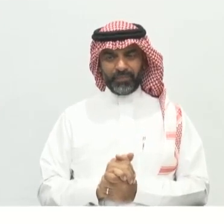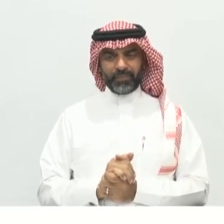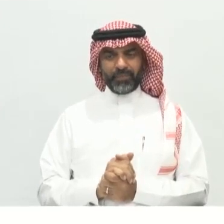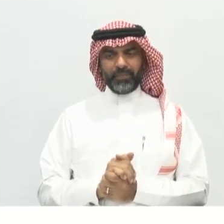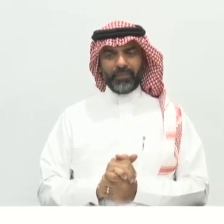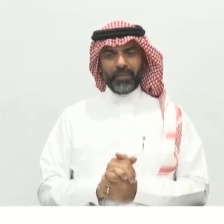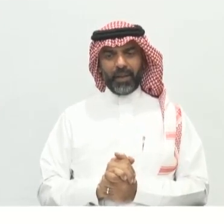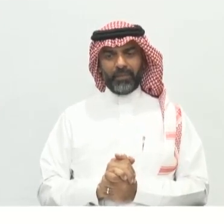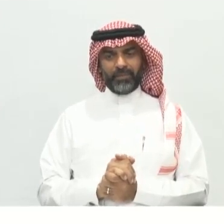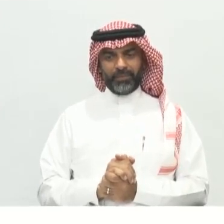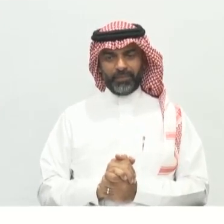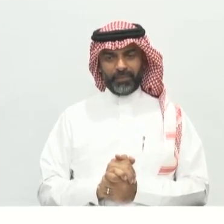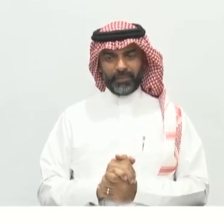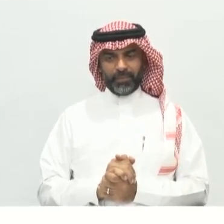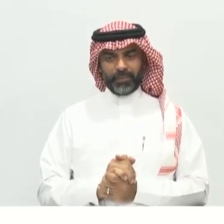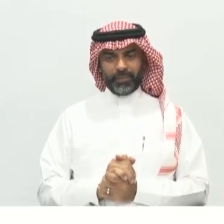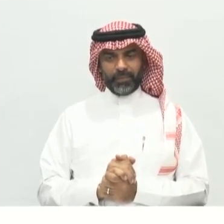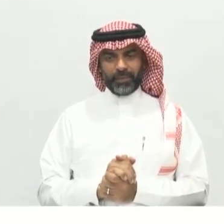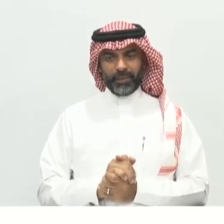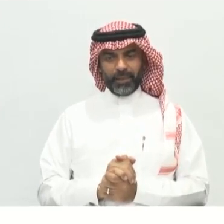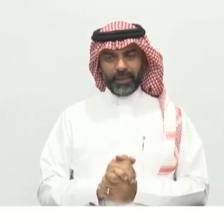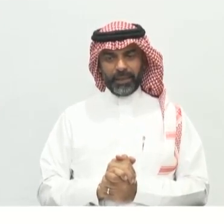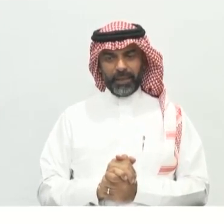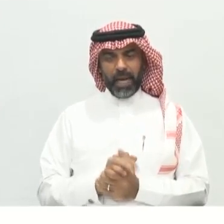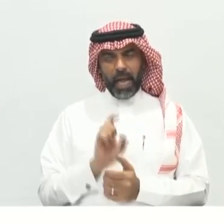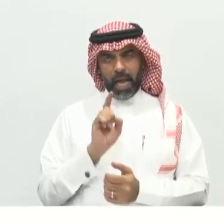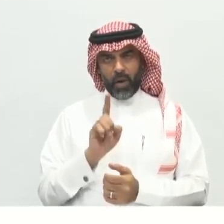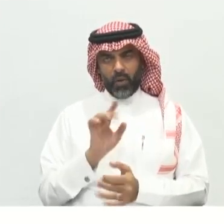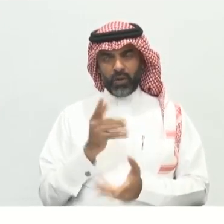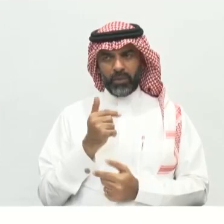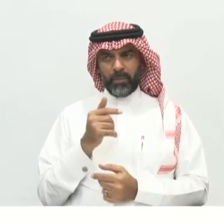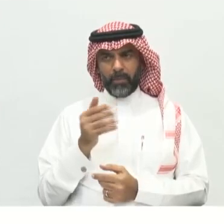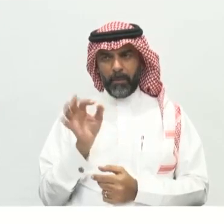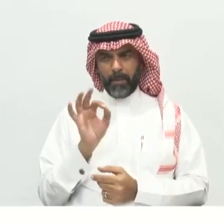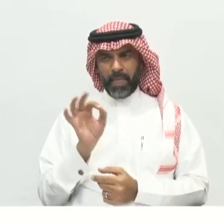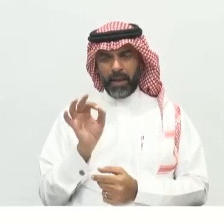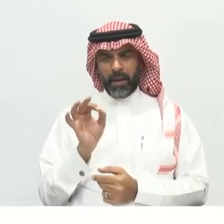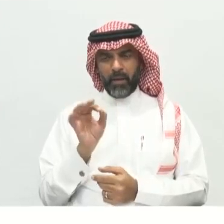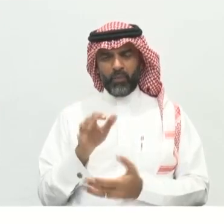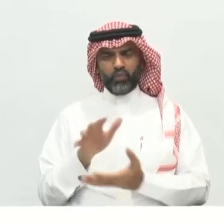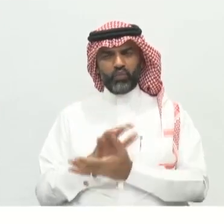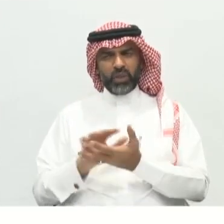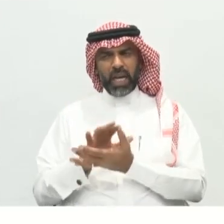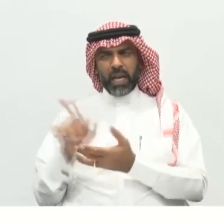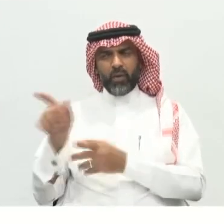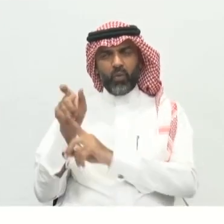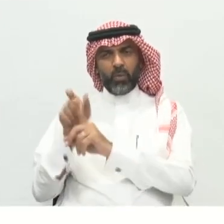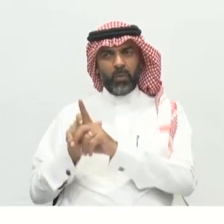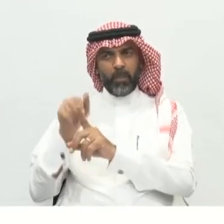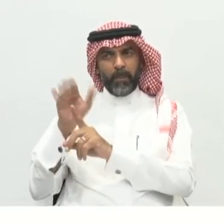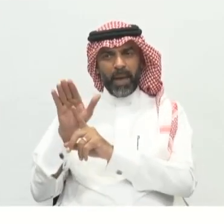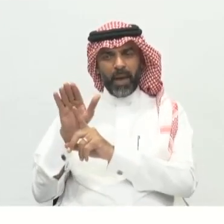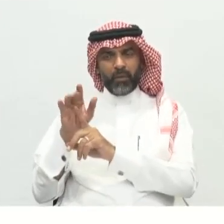معلمتك في البدايه نريد انشاء امثله متعدده على مشكله البائع المتجول تشمل مواقع عددها من ثلاثه الى